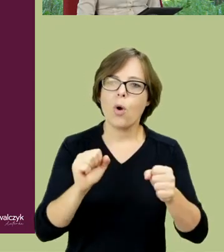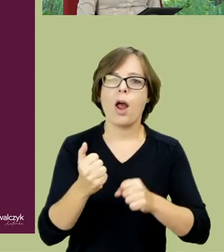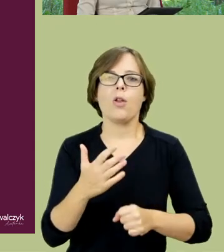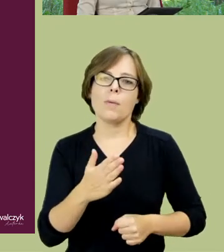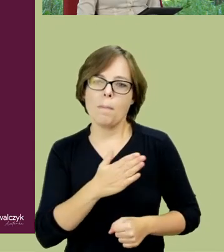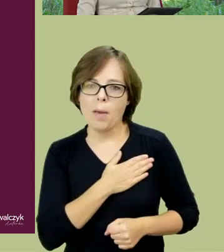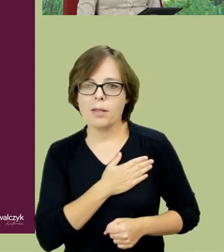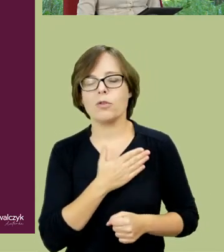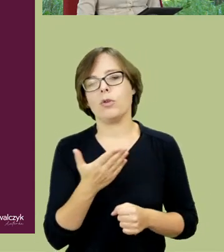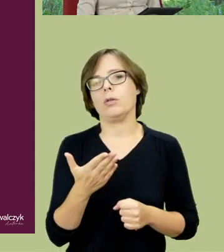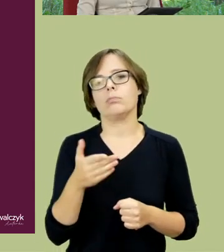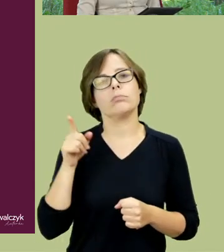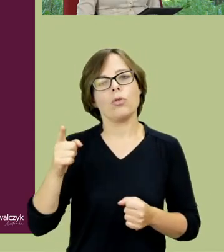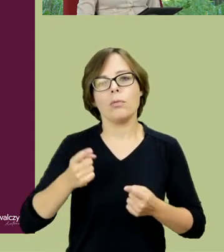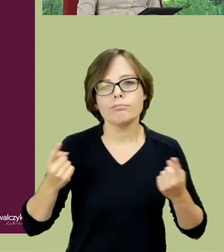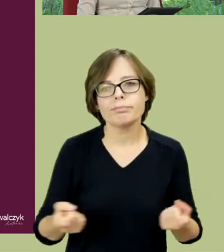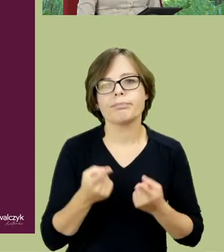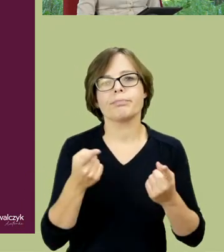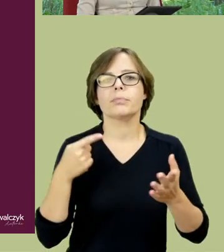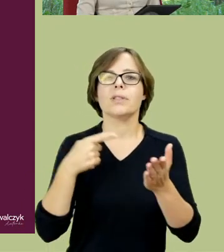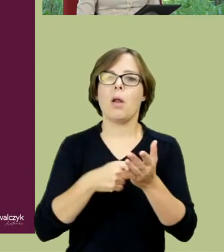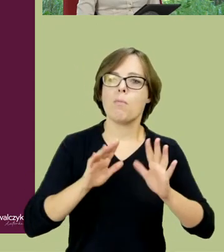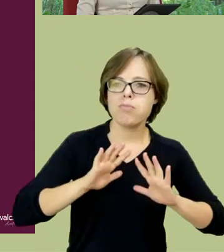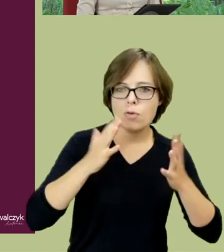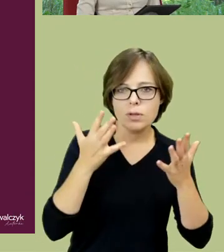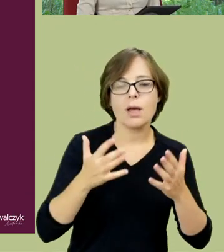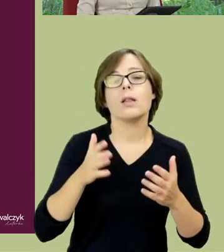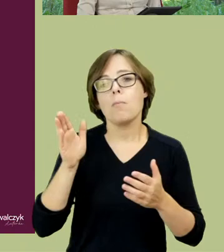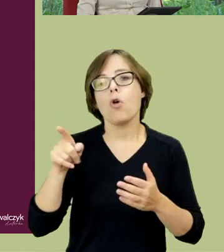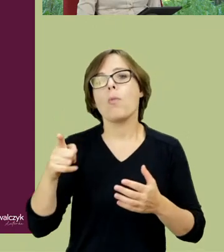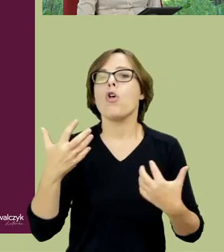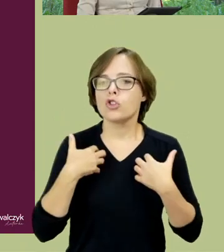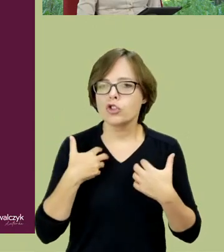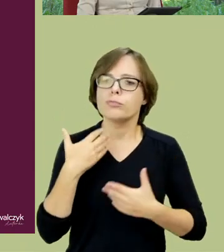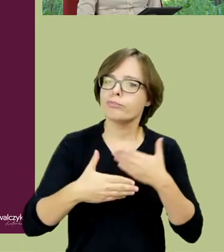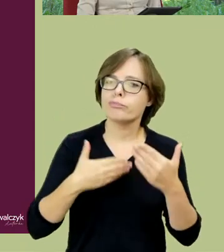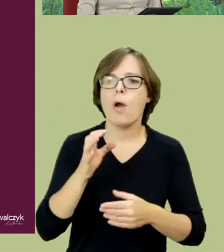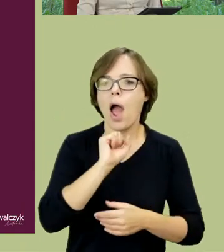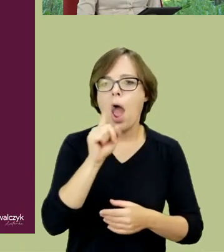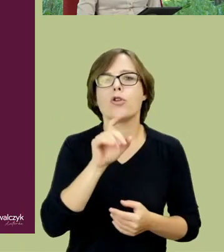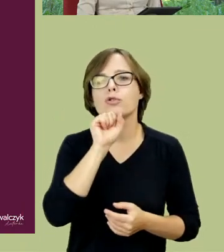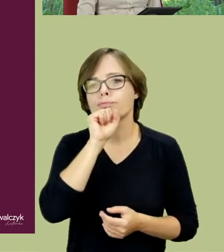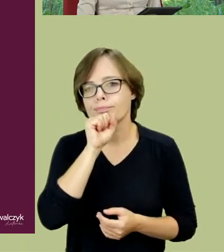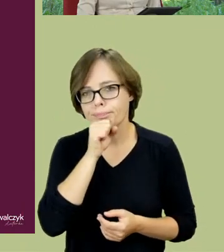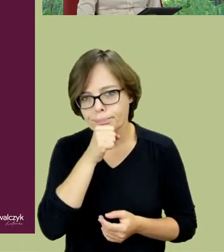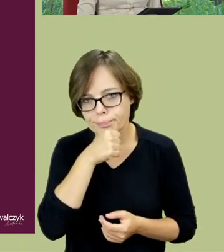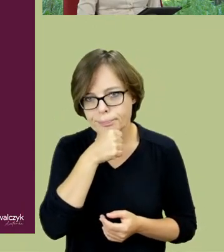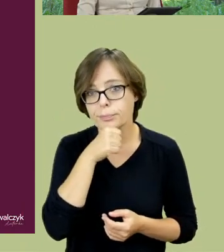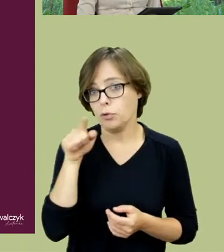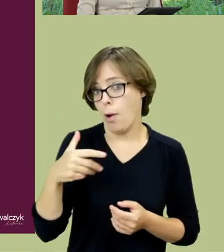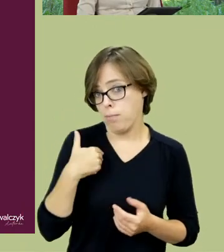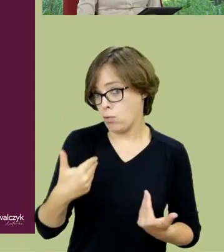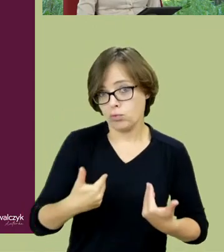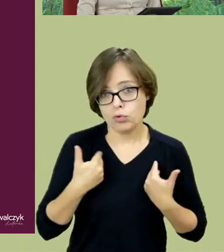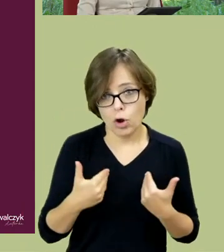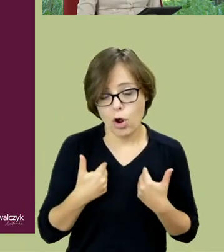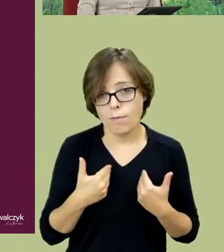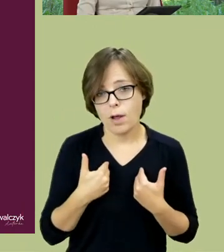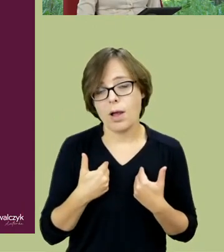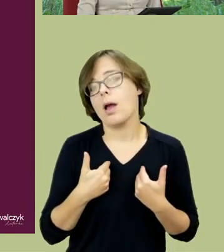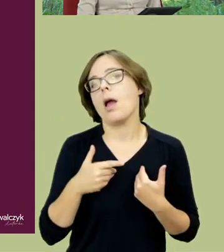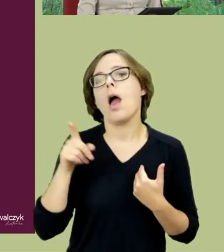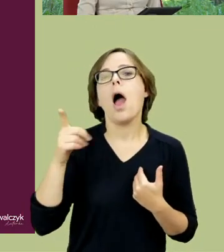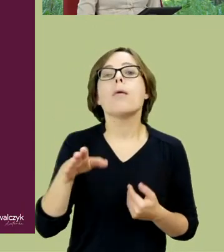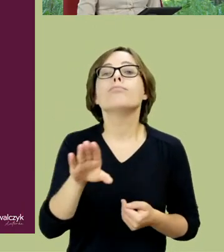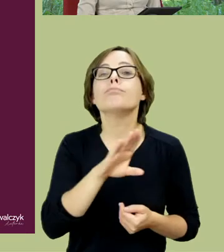agitowała na rzecz powstania, no i dożyła starości w zdrowiu, a zmogła ją nie